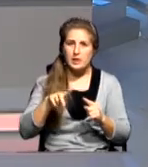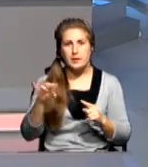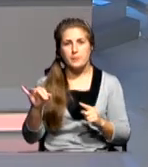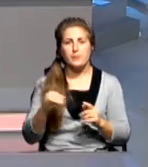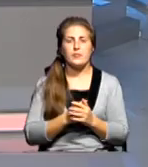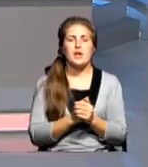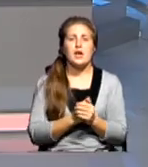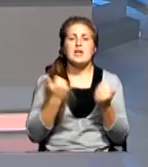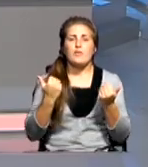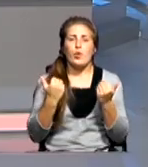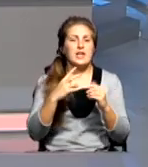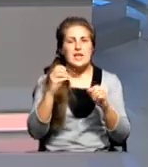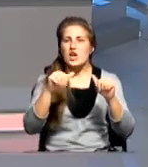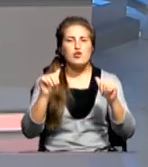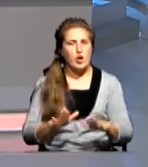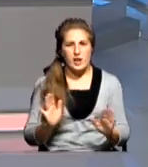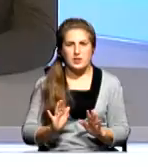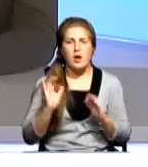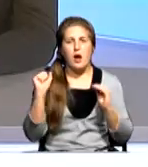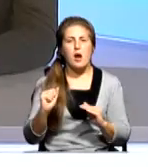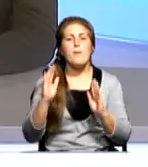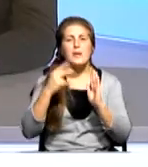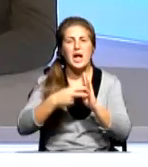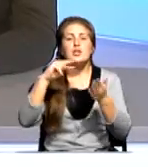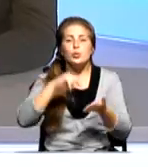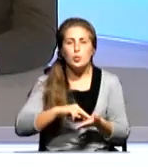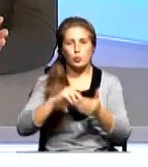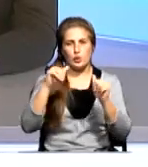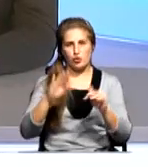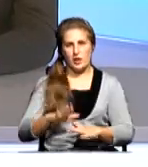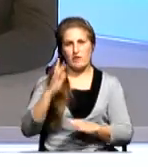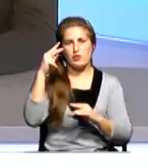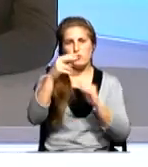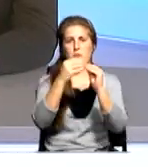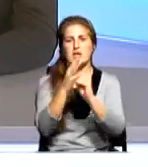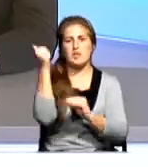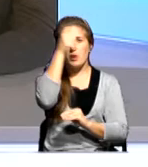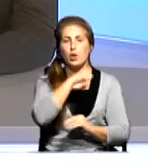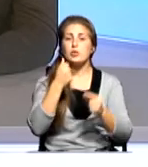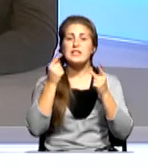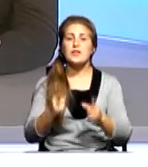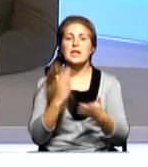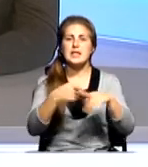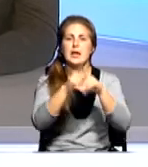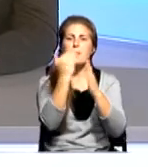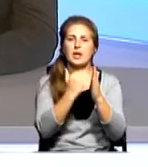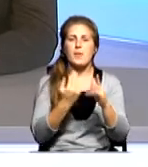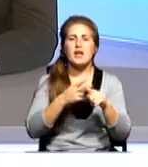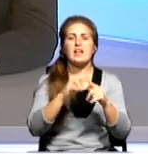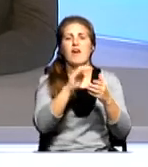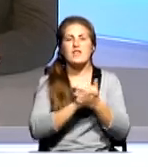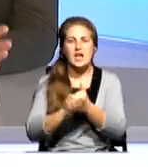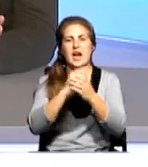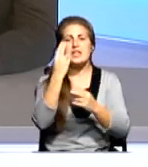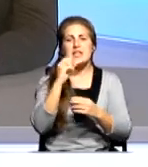сегодня она не не решается она планируется решаться в пятнадцатом году действительно есть такая программа этой федеральные целевые программы